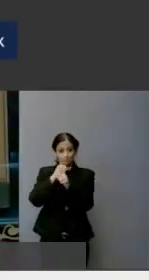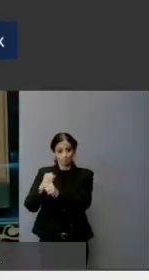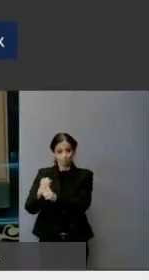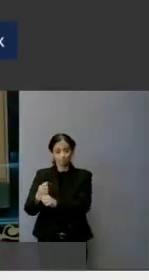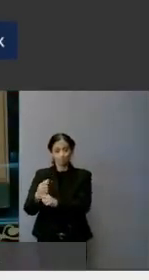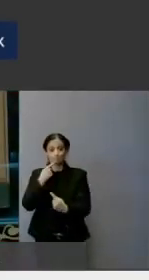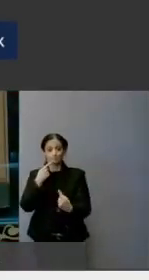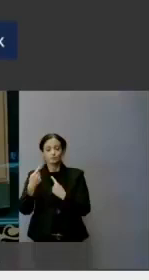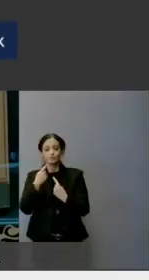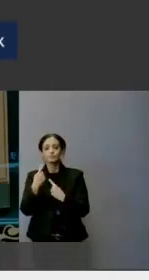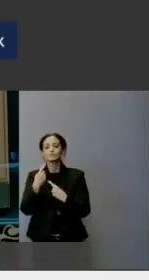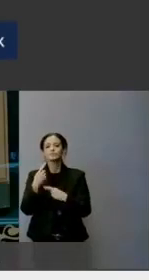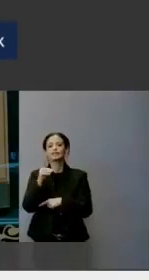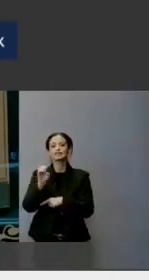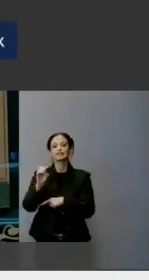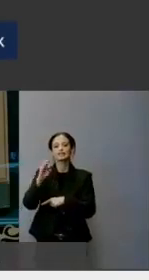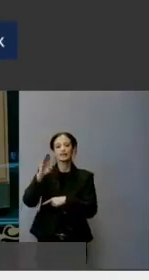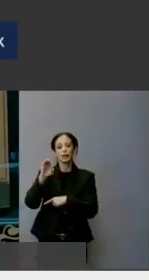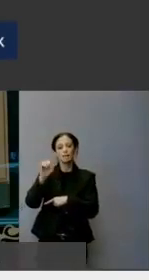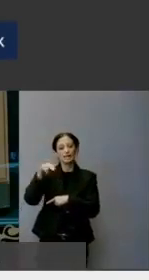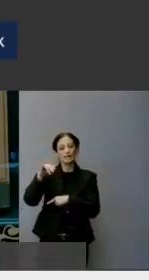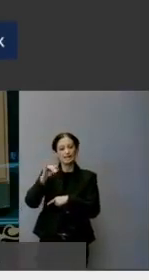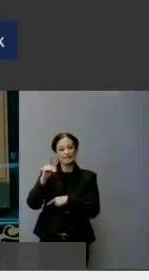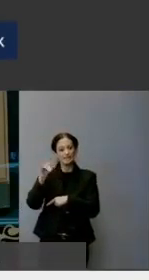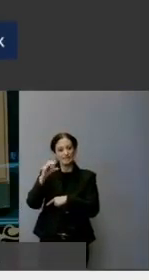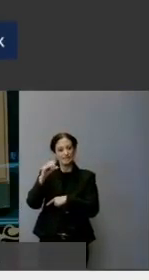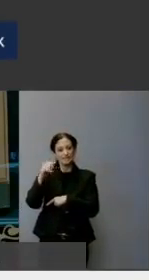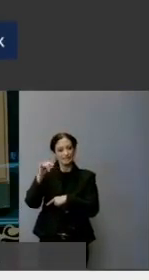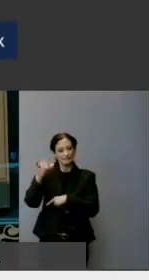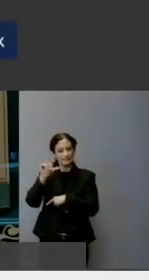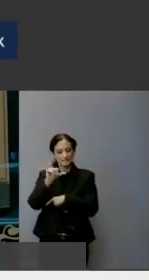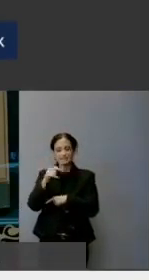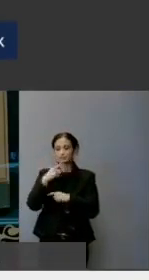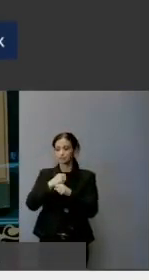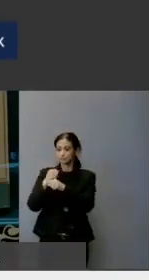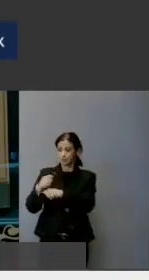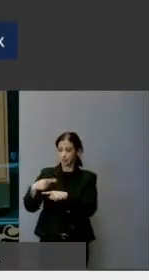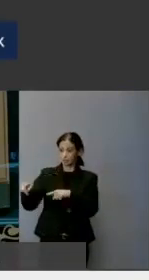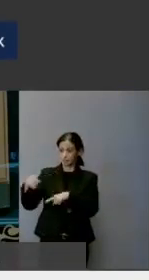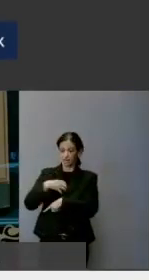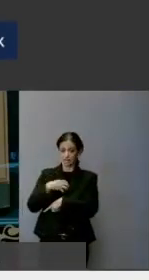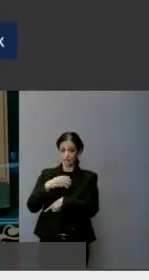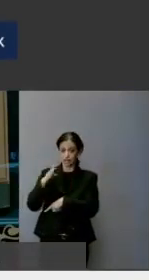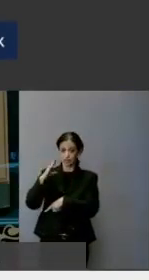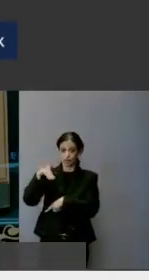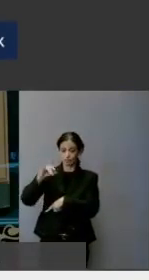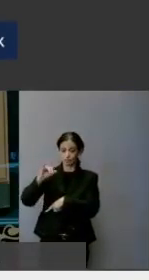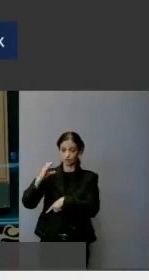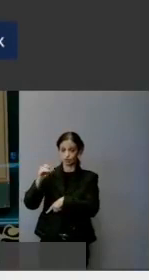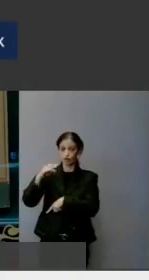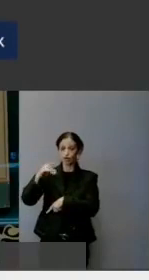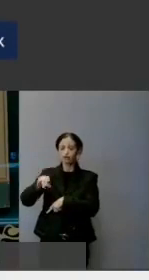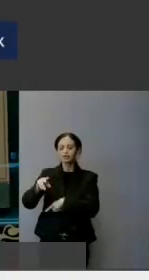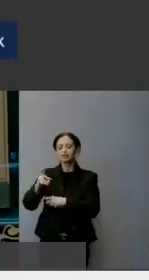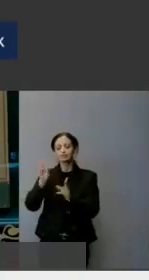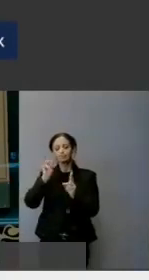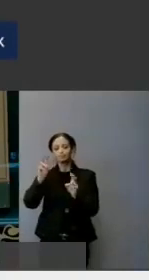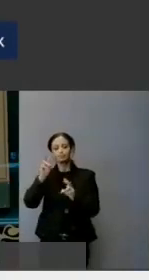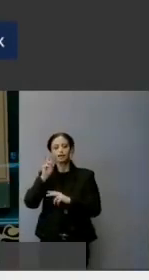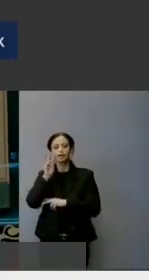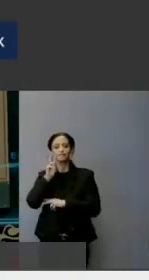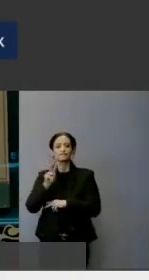benedittis per l'assessore giochi su vari temi che riguardano la via di santa zita le dò la parola per l'illustrazione